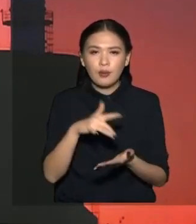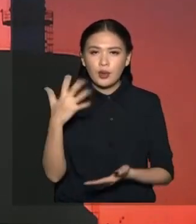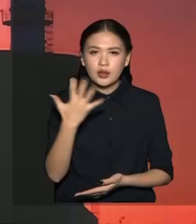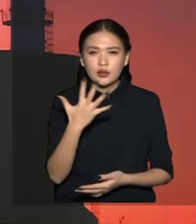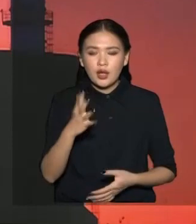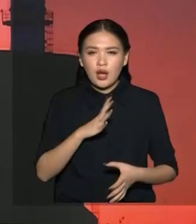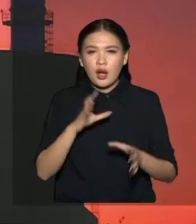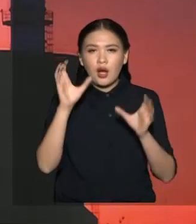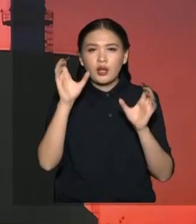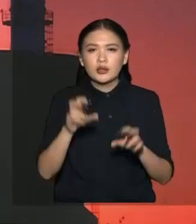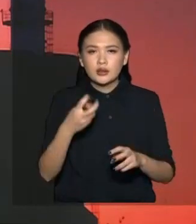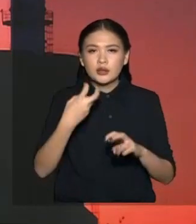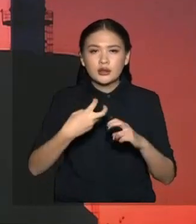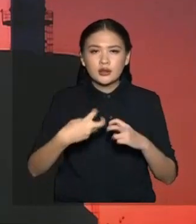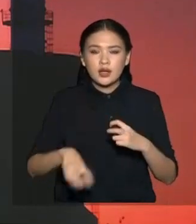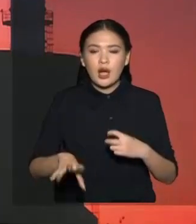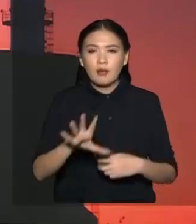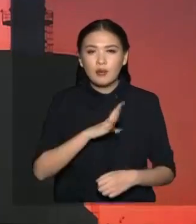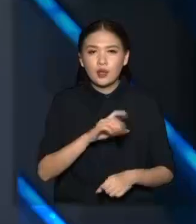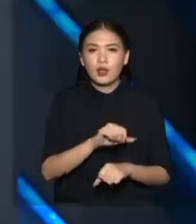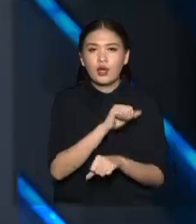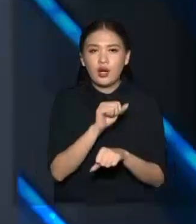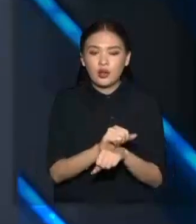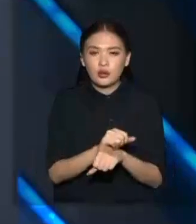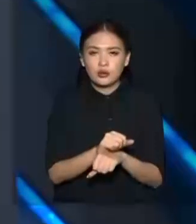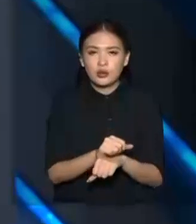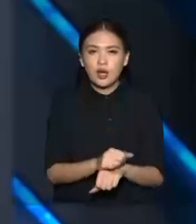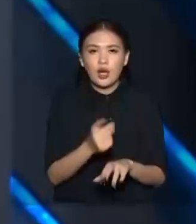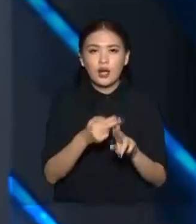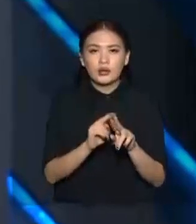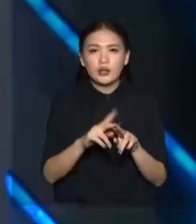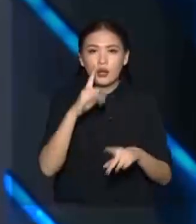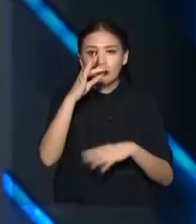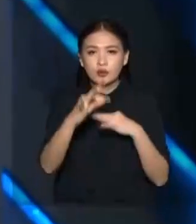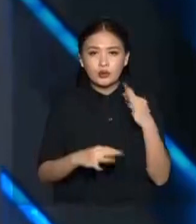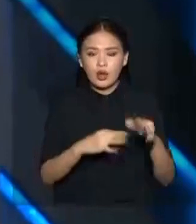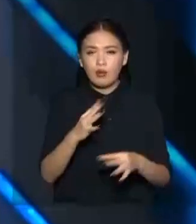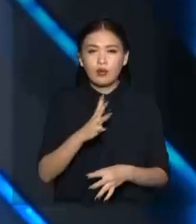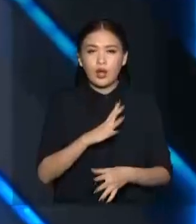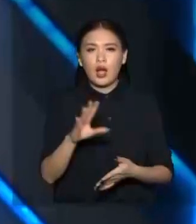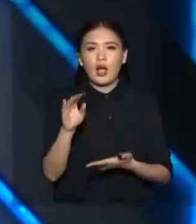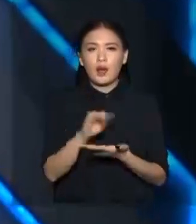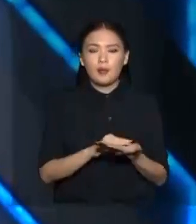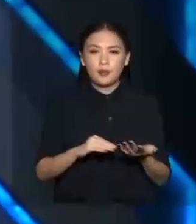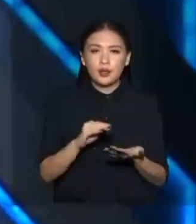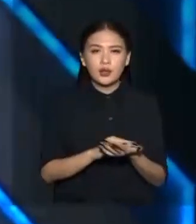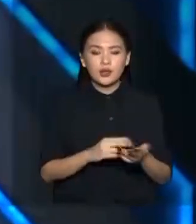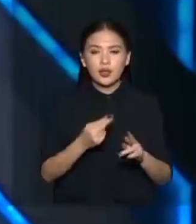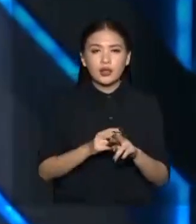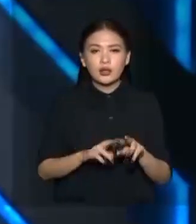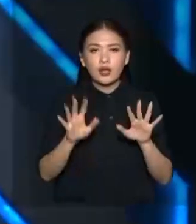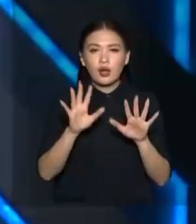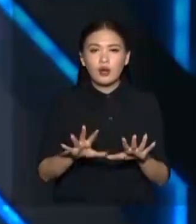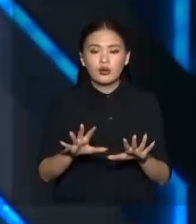5-ші қазандықта ақау шығып, жұмысын тоқтатқан еді. Араға бір тәулік салып, оқиға қайталанып отыр. Мысты өңірдегі